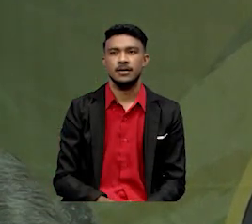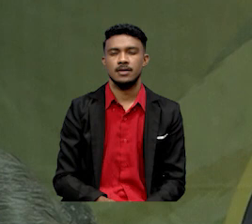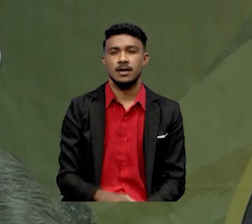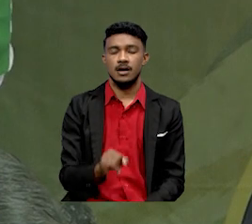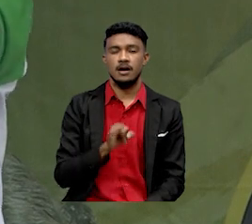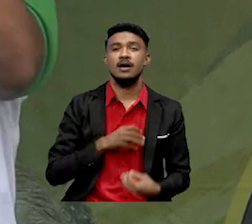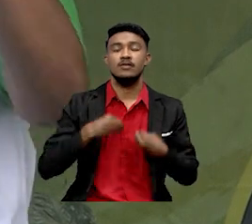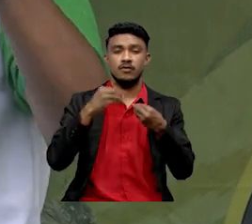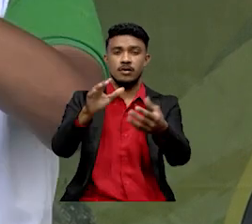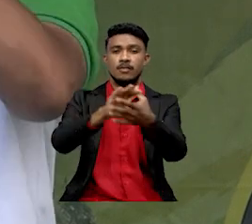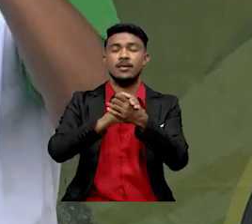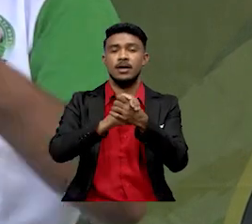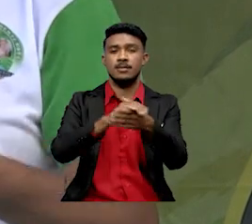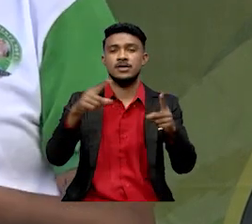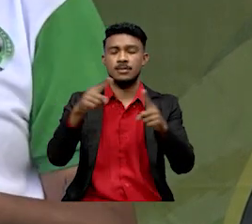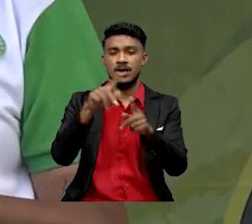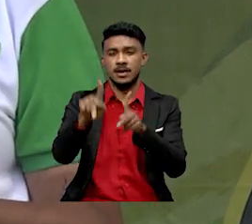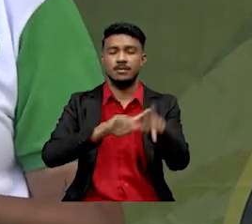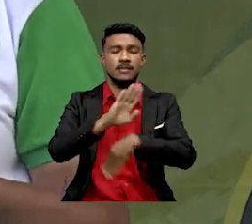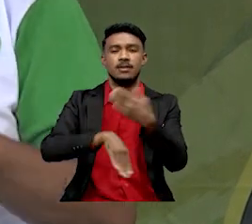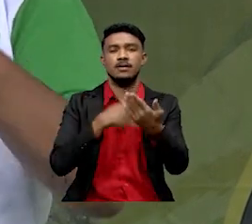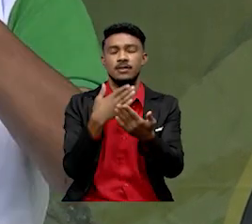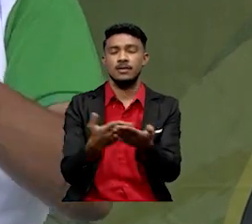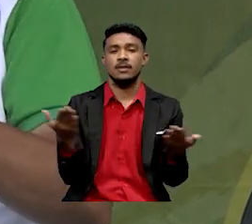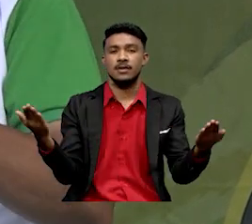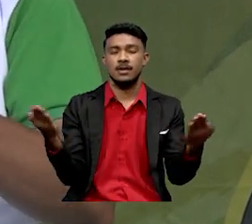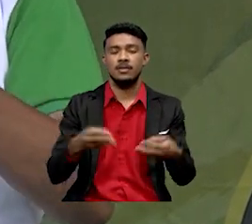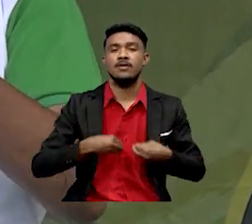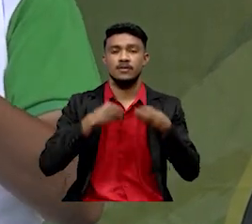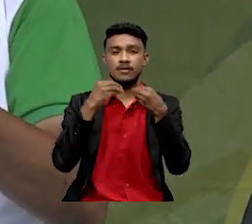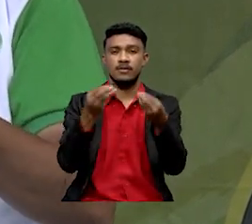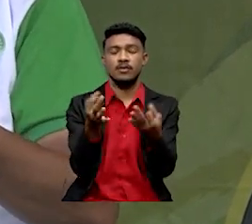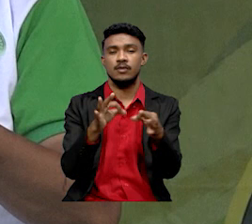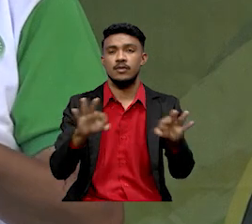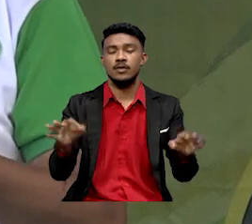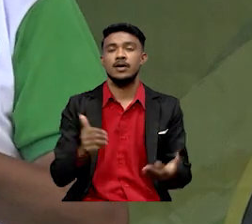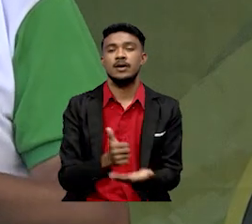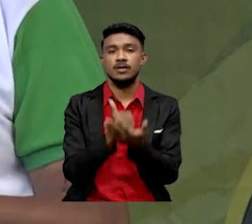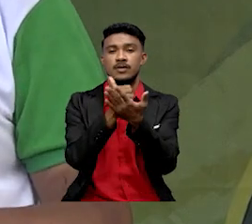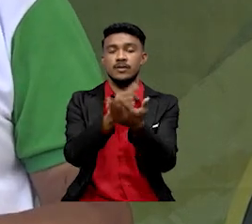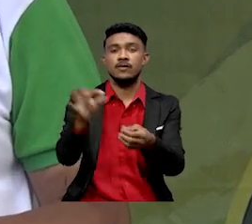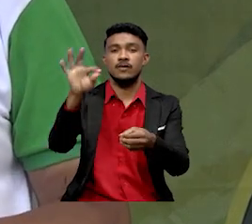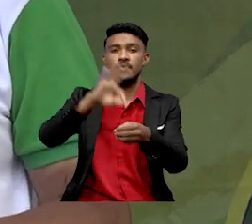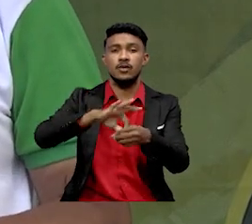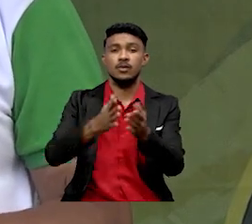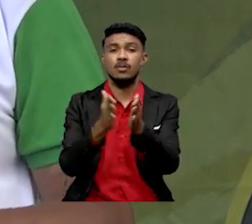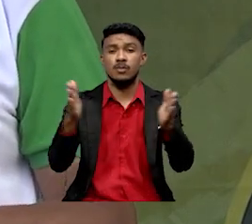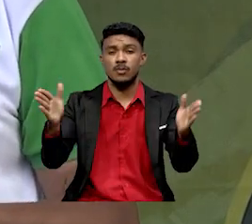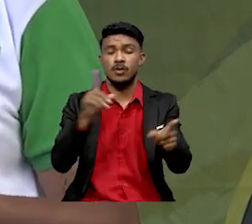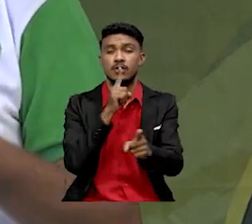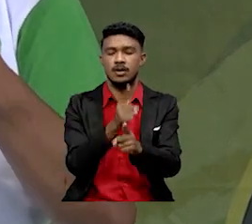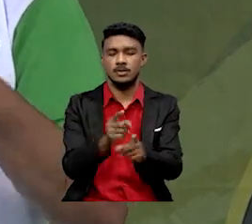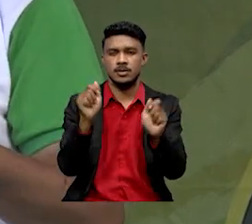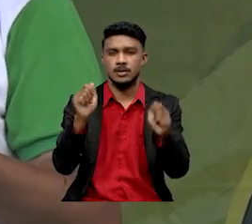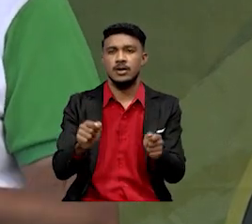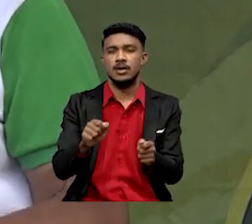Hamos fo prabeng sva ovo toma. Nebe fona kontribusan voto idar bote pebe atu